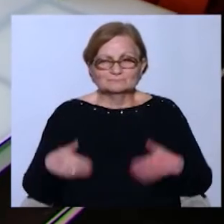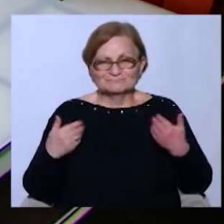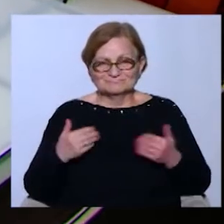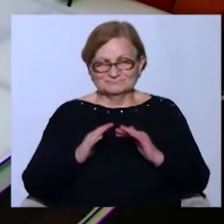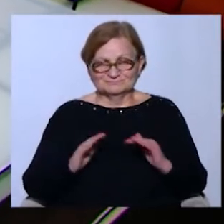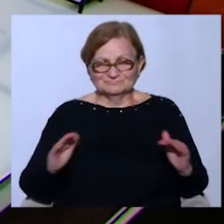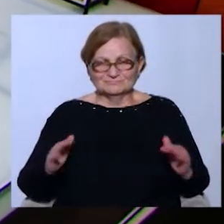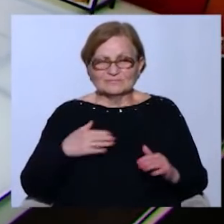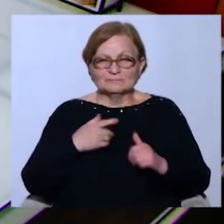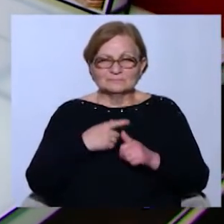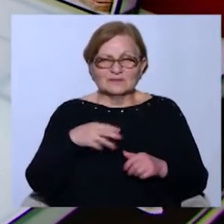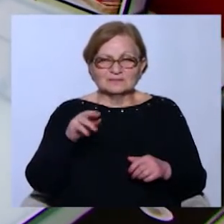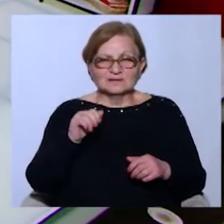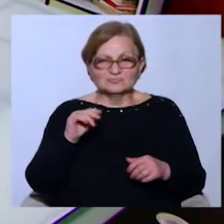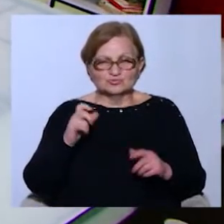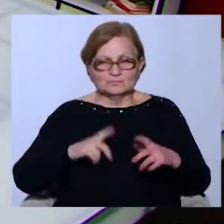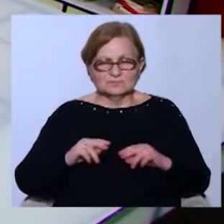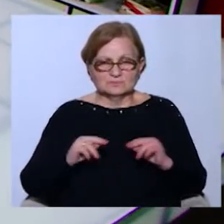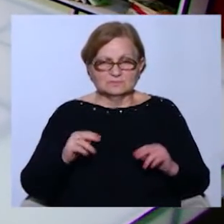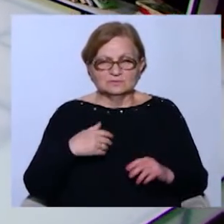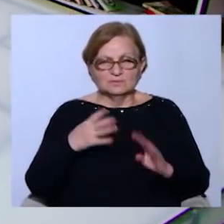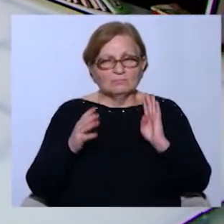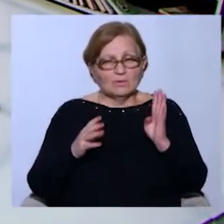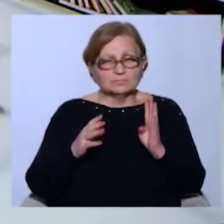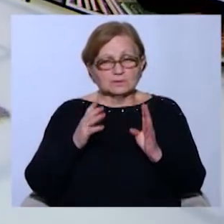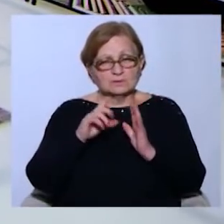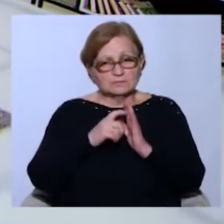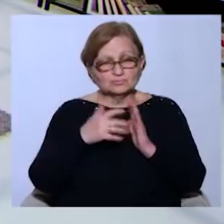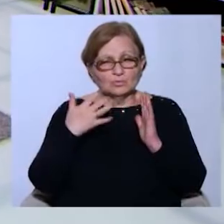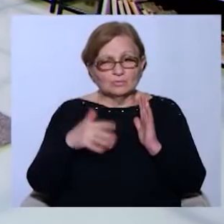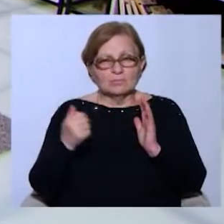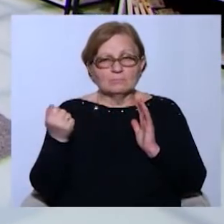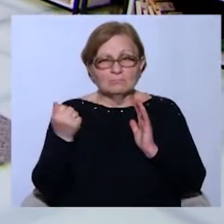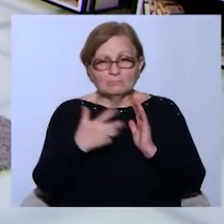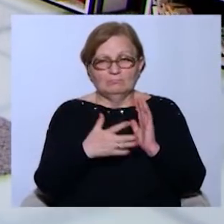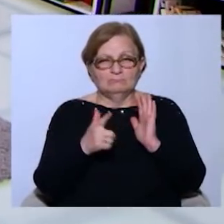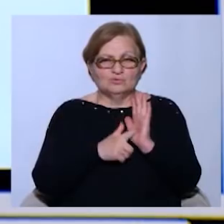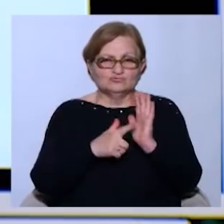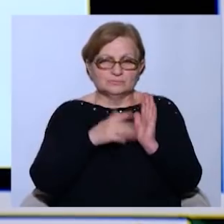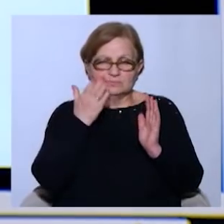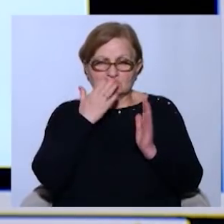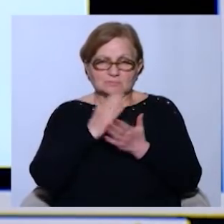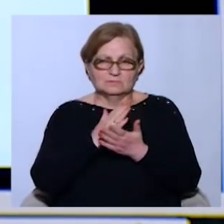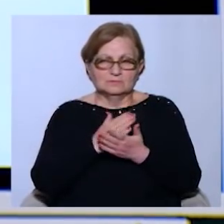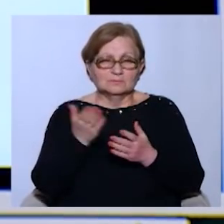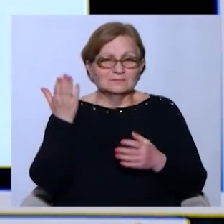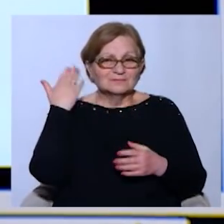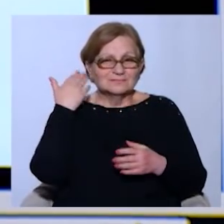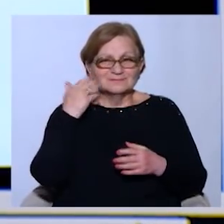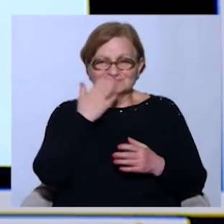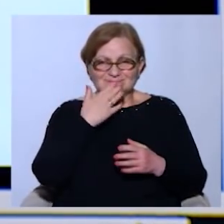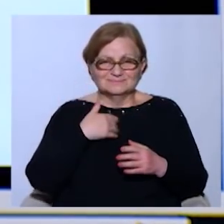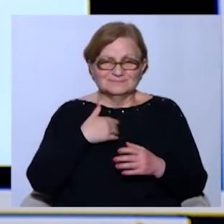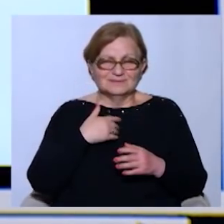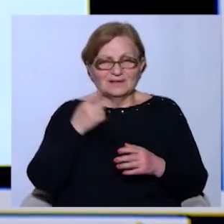გამარჯობა ბავშვებო, მე დაჩი მასწავლებელი ვარ. ჩვენ მეოთხე კლასში უკვე მე7 გაკვეთილი გვაქვს. წინა გაკვეთილზე